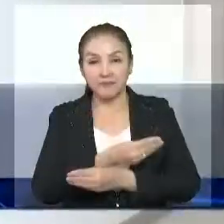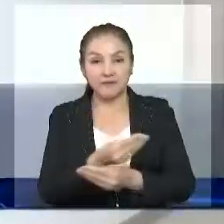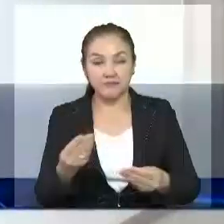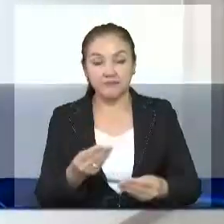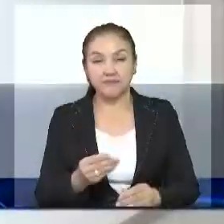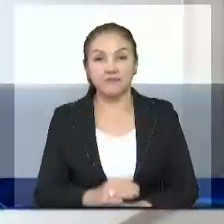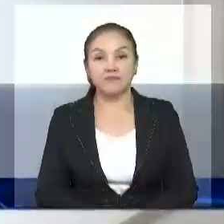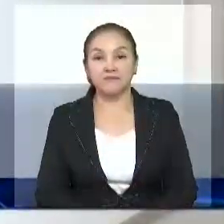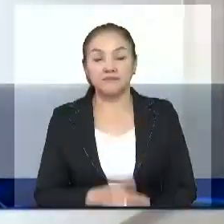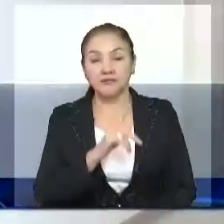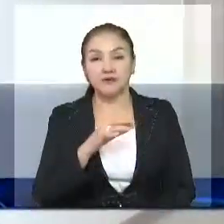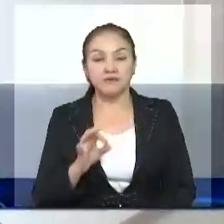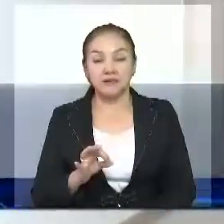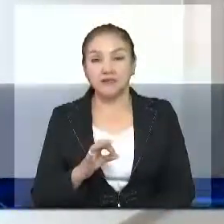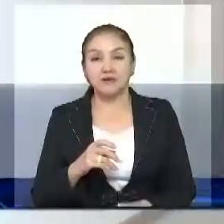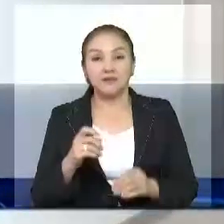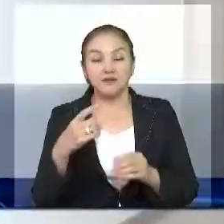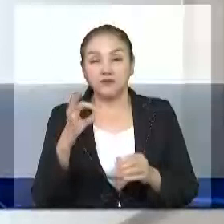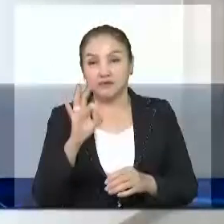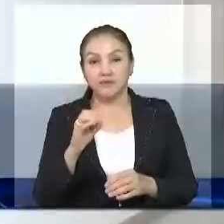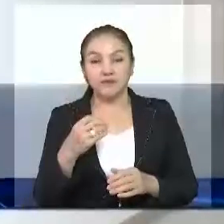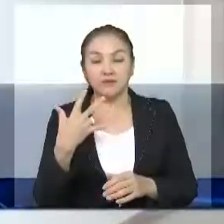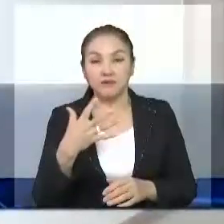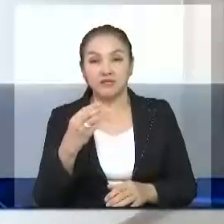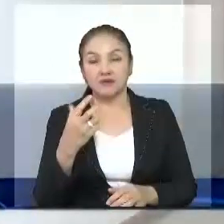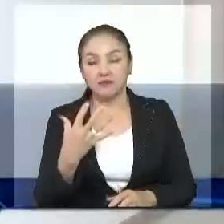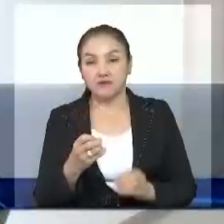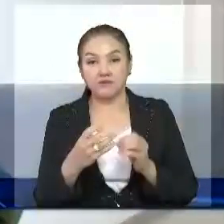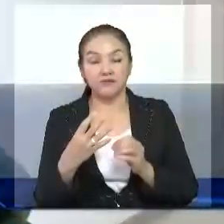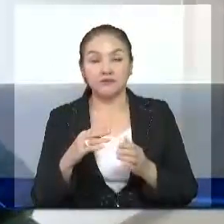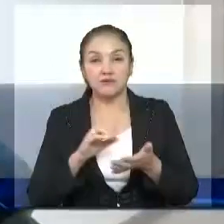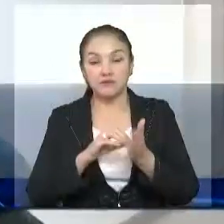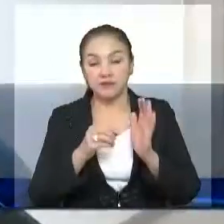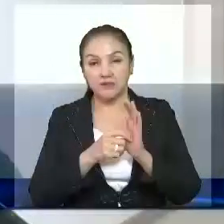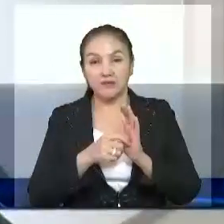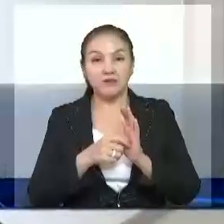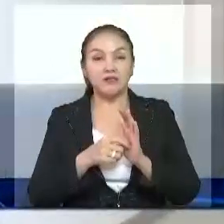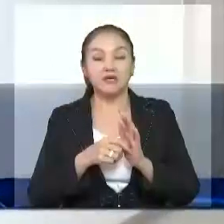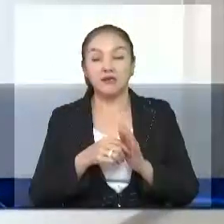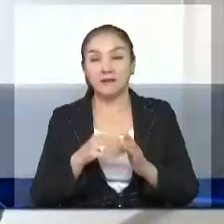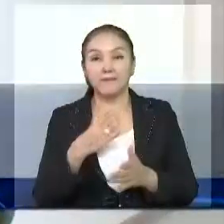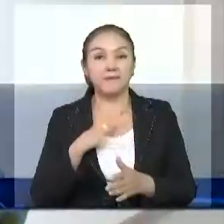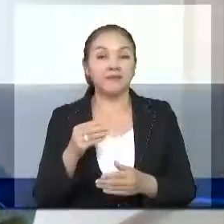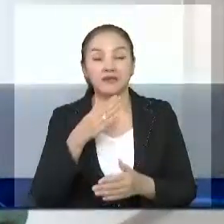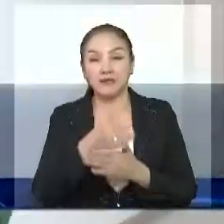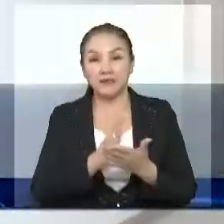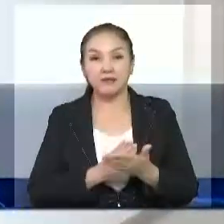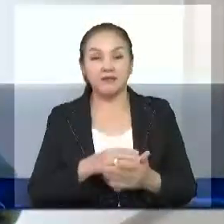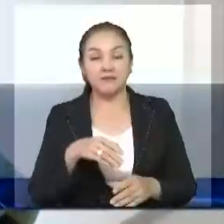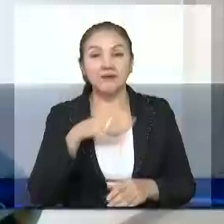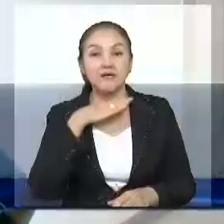етеді 100%, 0-2 класс, сосын 5 пен 11 класс аралығында. Шұжықтары бар, наны бар, еті